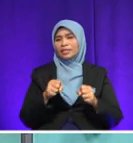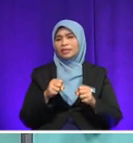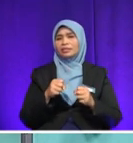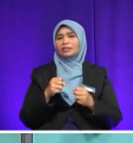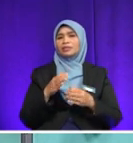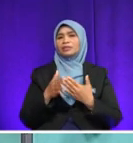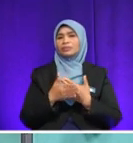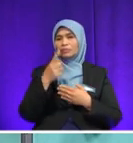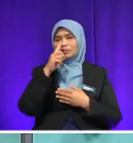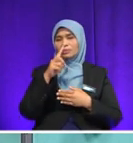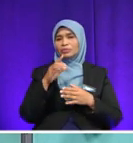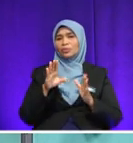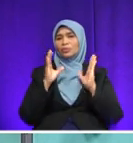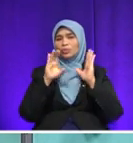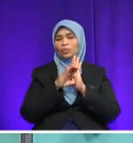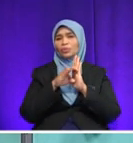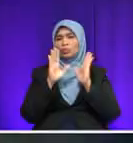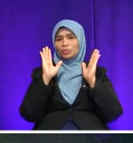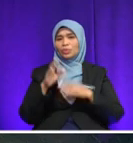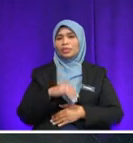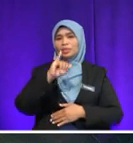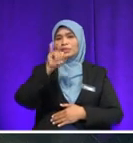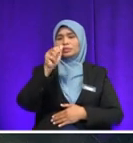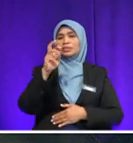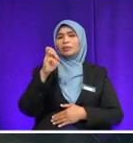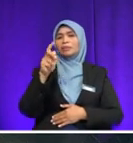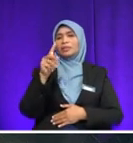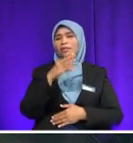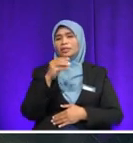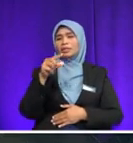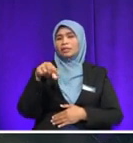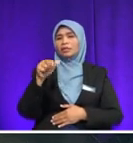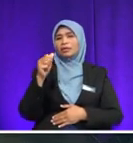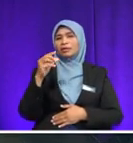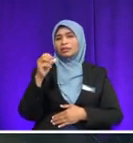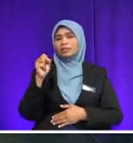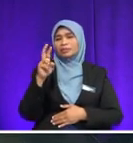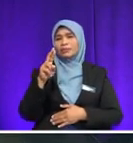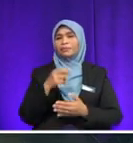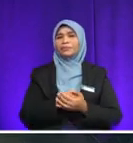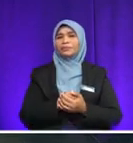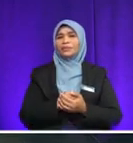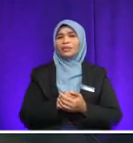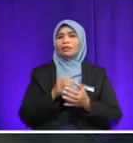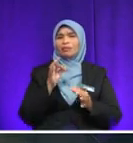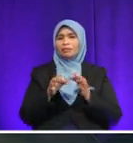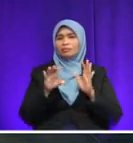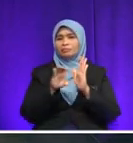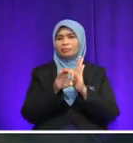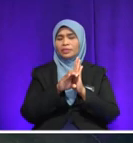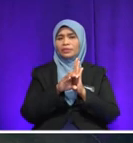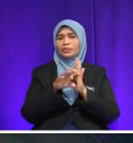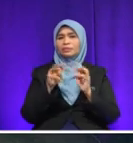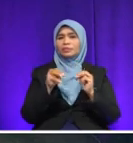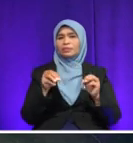ketika musafir itu dia rumusan daripada Ustaz kita mengenai angin topik kita pada hari ini jadi Ustaz kalau contoh murid-murid enggak dapat